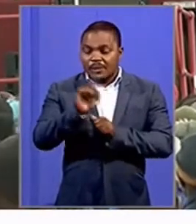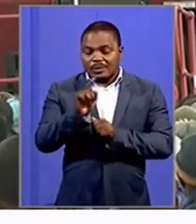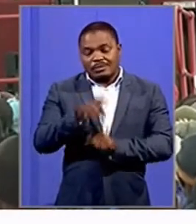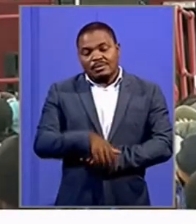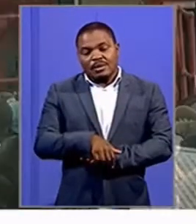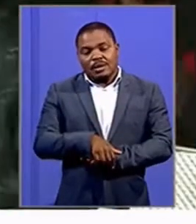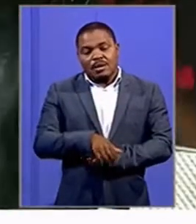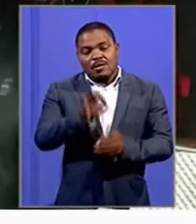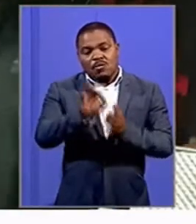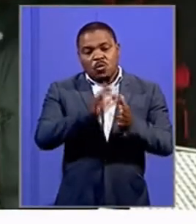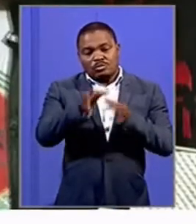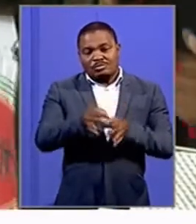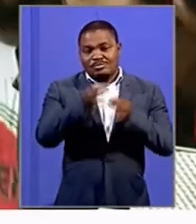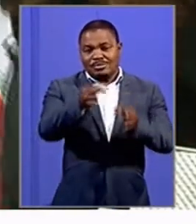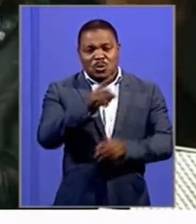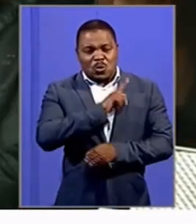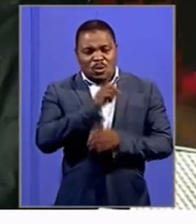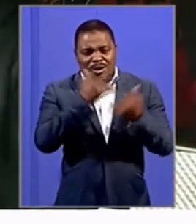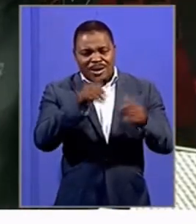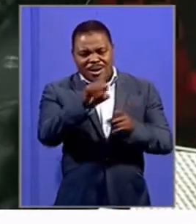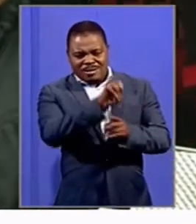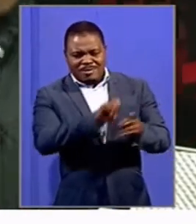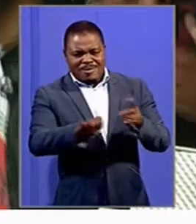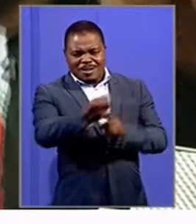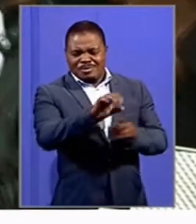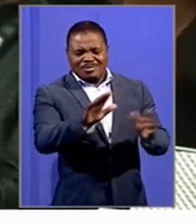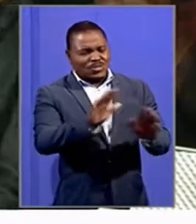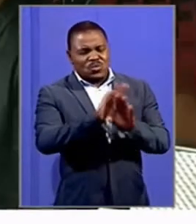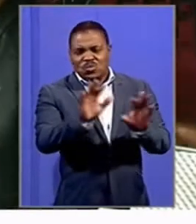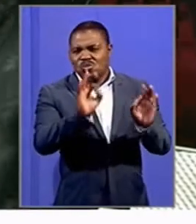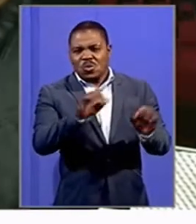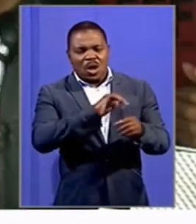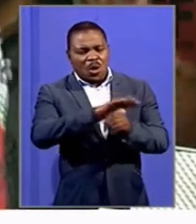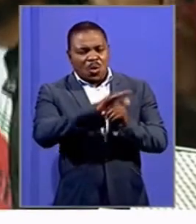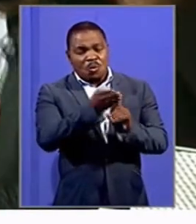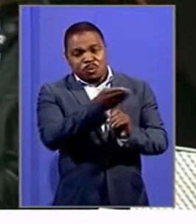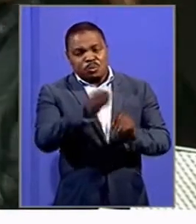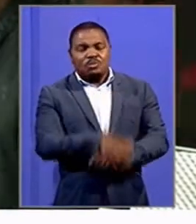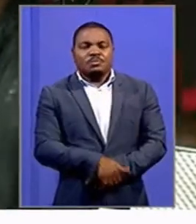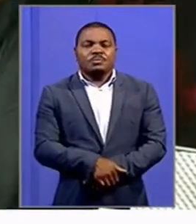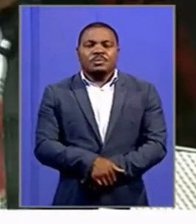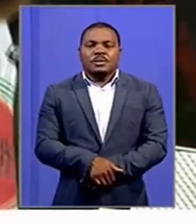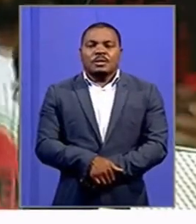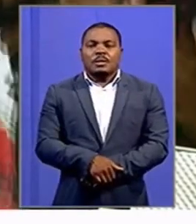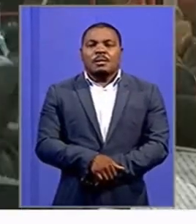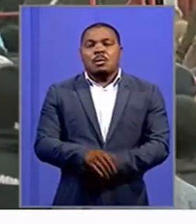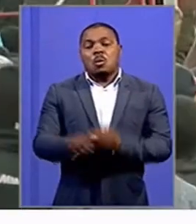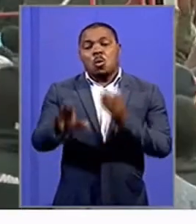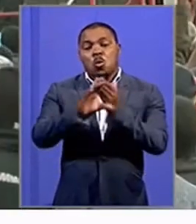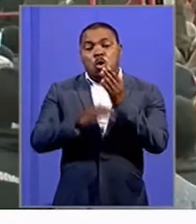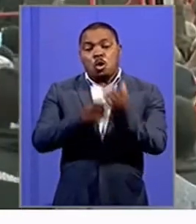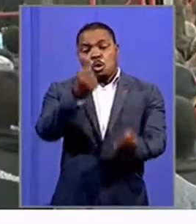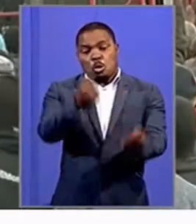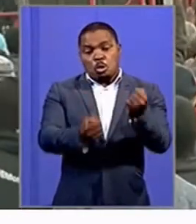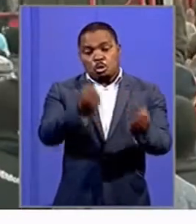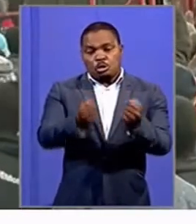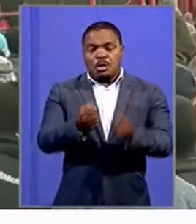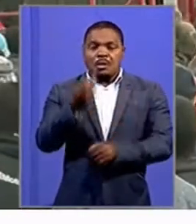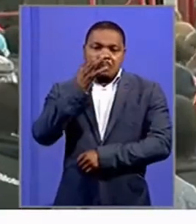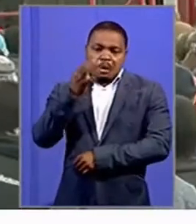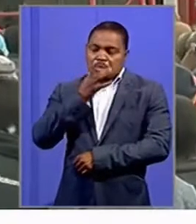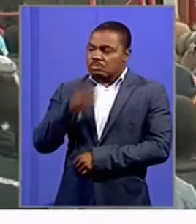gore dikgetho di ka tshwarwa go le mo maemong a COVID-19. Yaanong Constitutional Court ile ya se ya dumelana